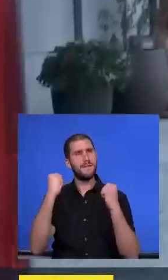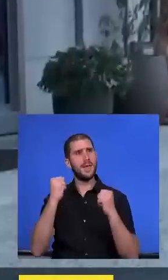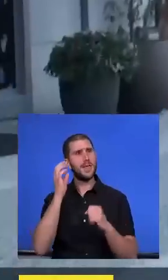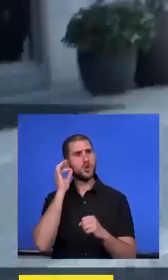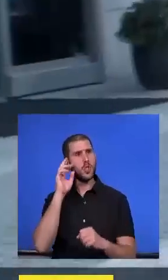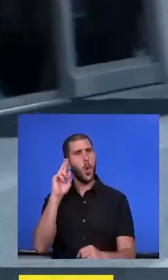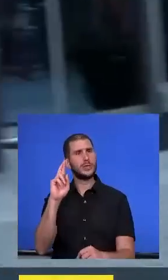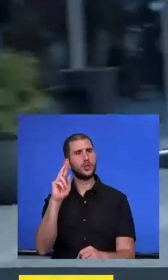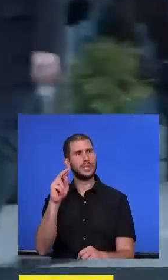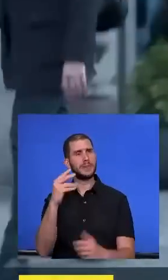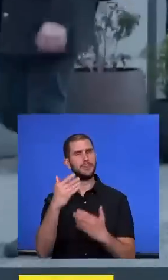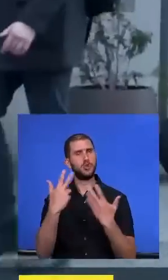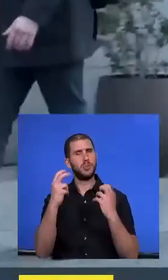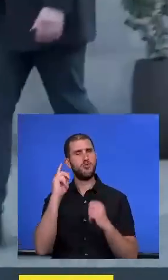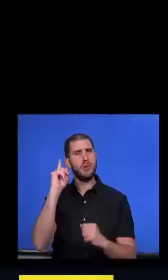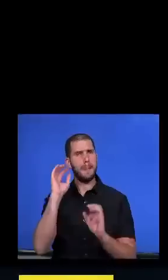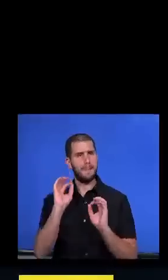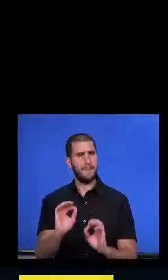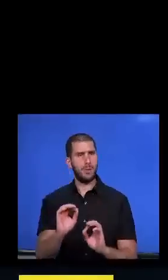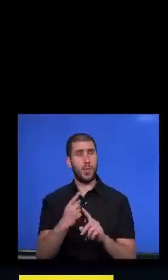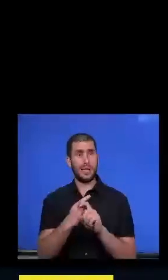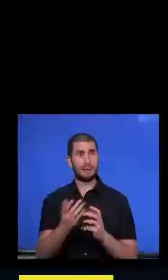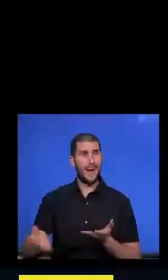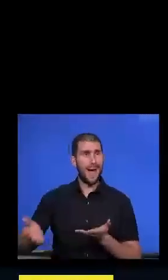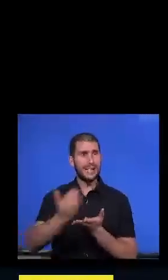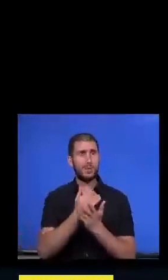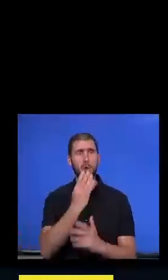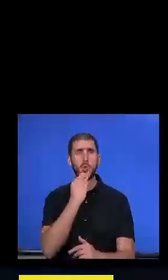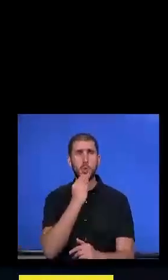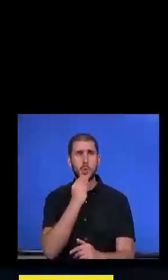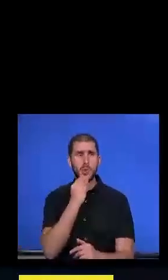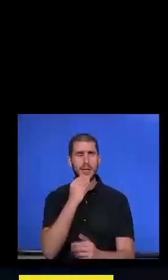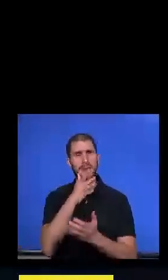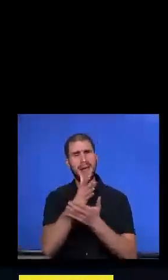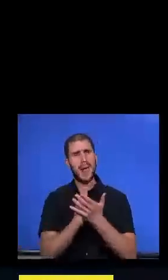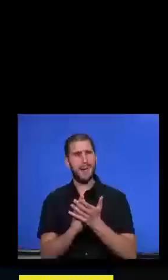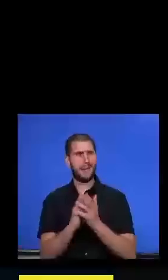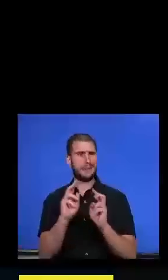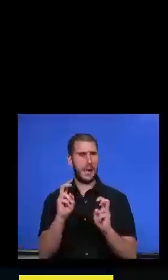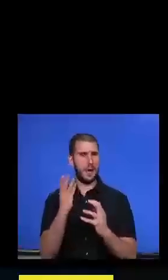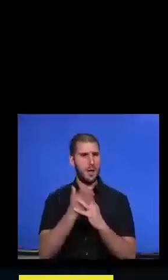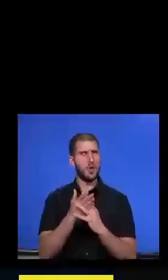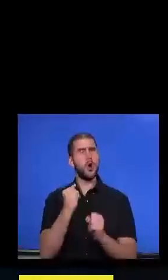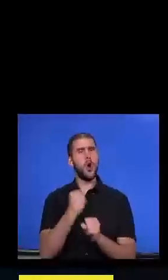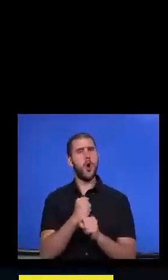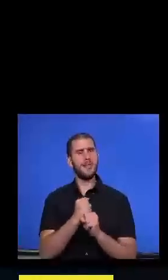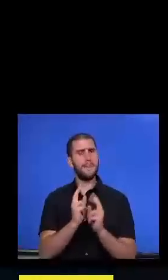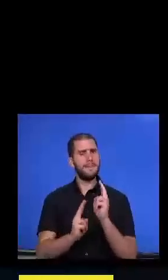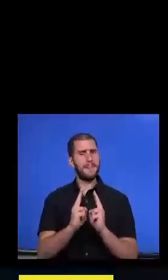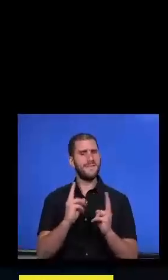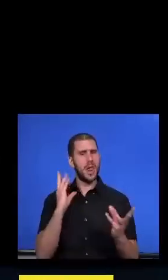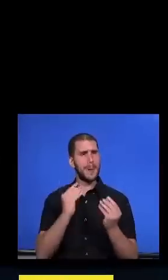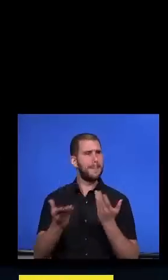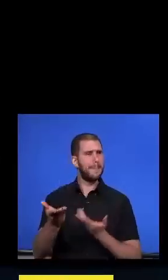רוזנשטראסה במלאת לה 80 שנה. הנאצים אספו בעצם יהודים למחצה שעובדים